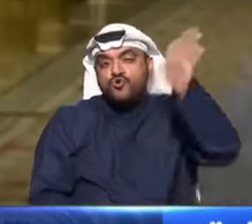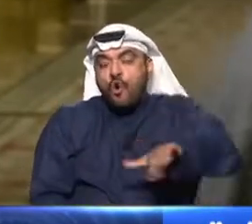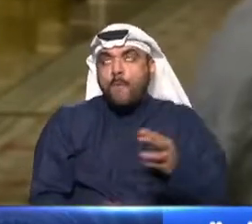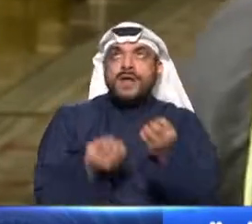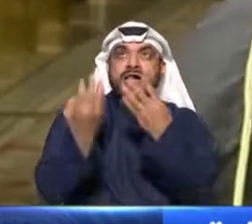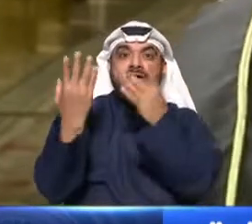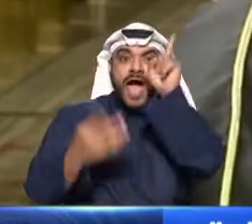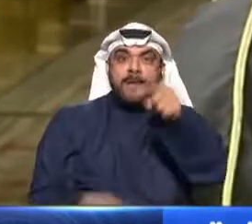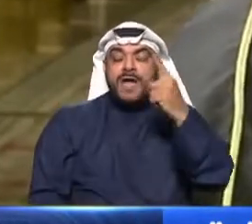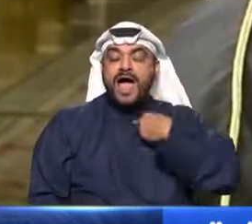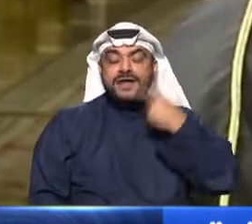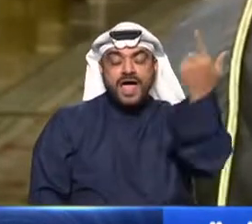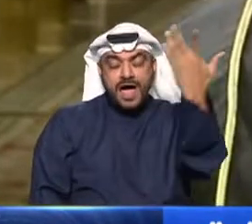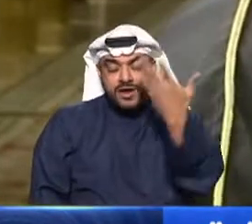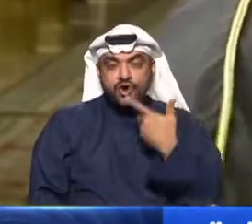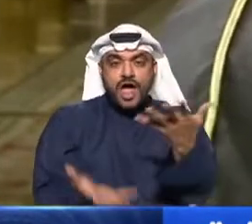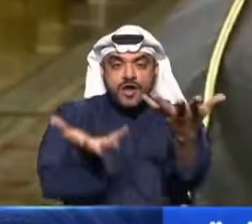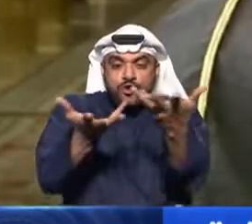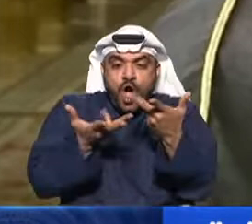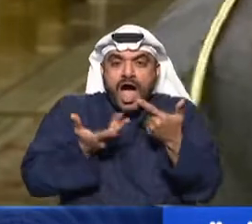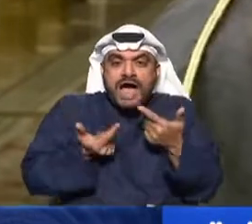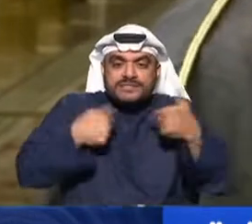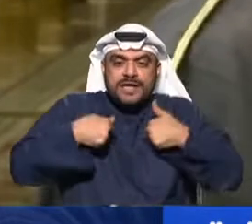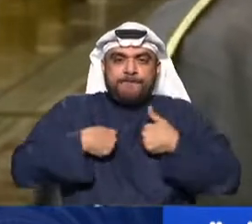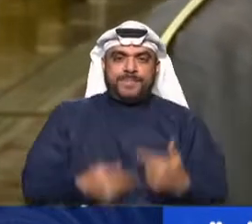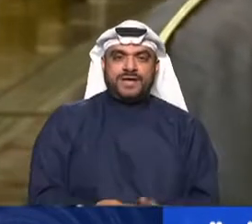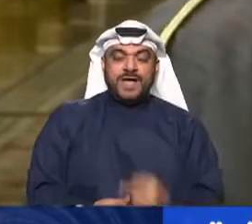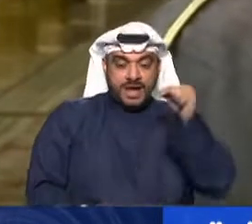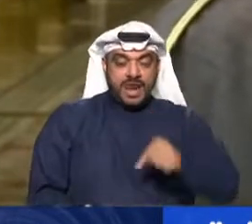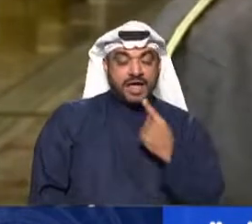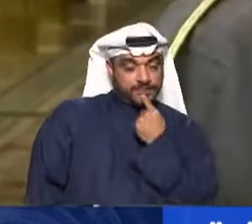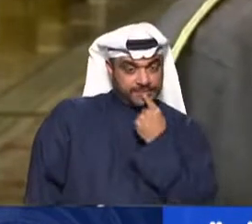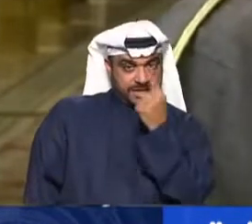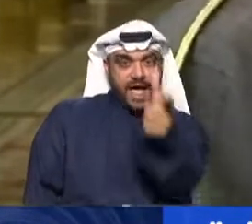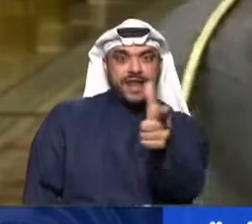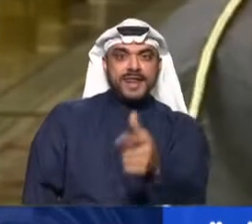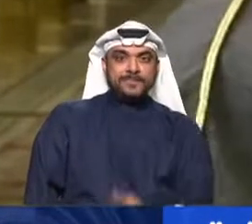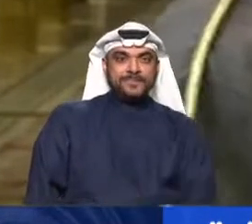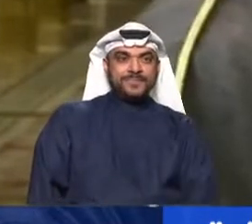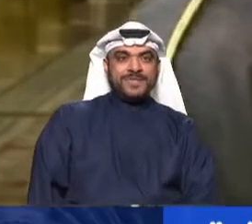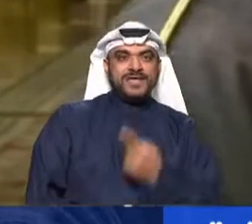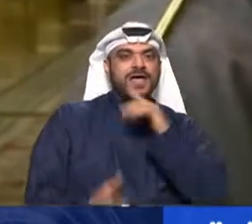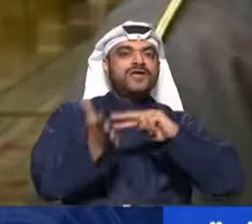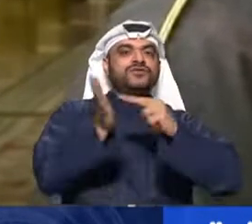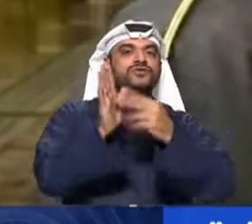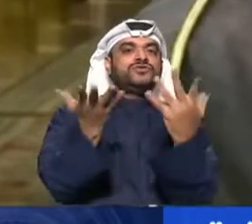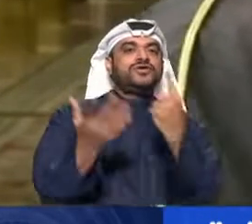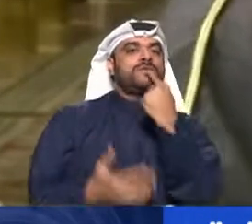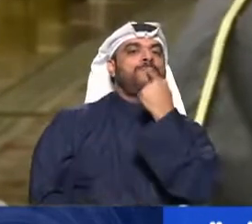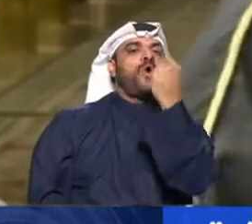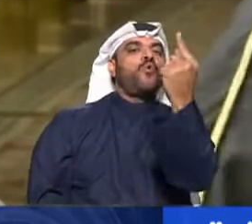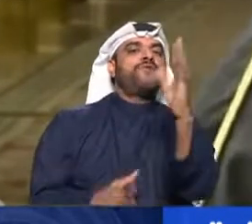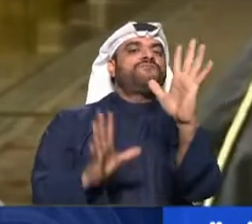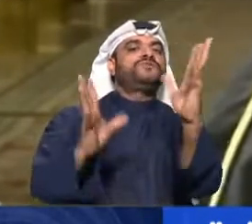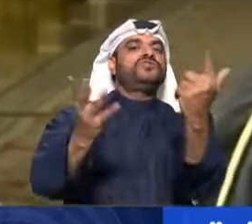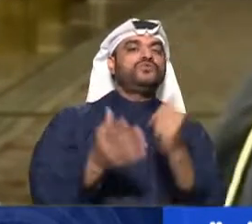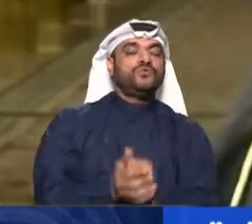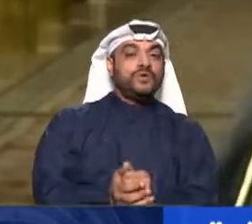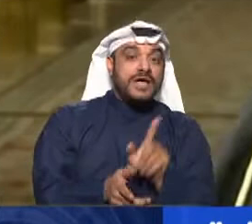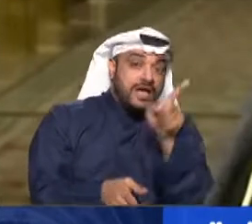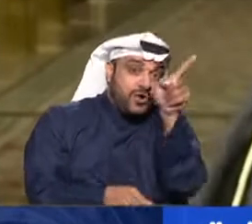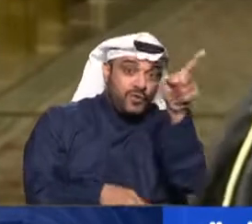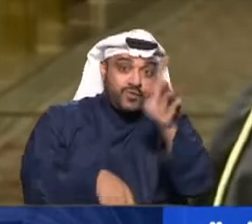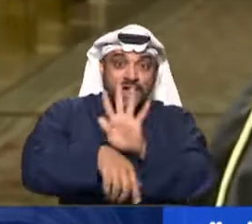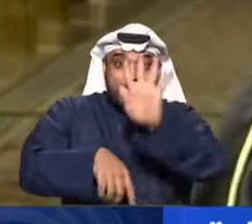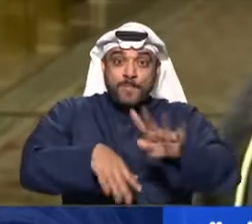بنون إلا من أتى الله بقلب سليم. شنو يفترض أن يكون موقفنا؟ شنو يفترض يكون موقفنا إذا كان الكونغرس